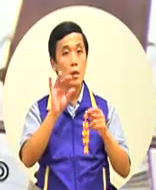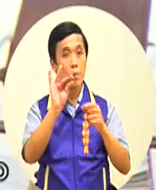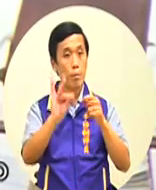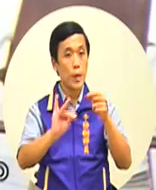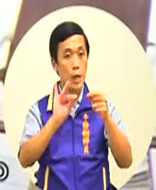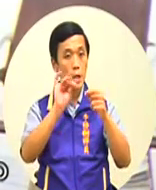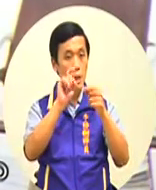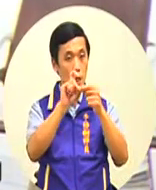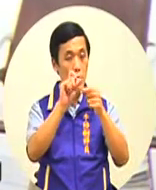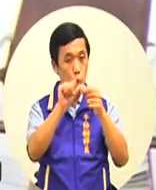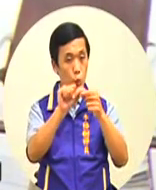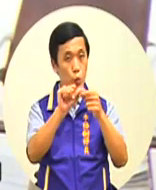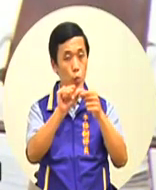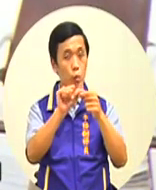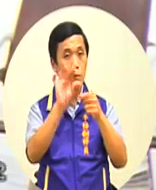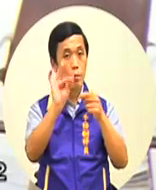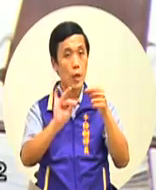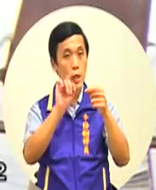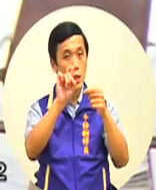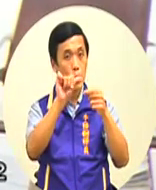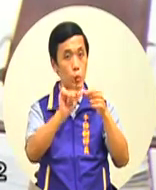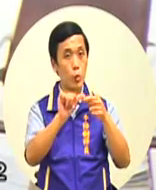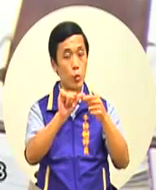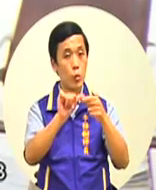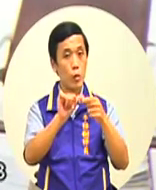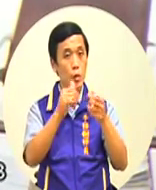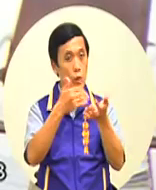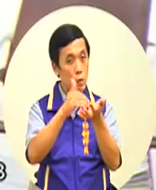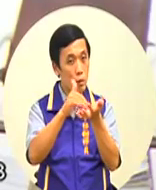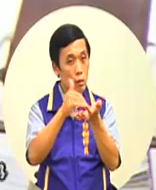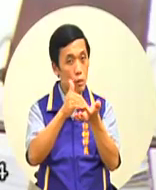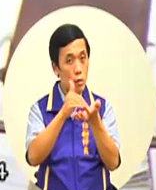哈的预估啦。你看